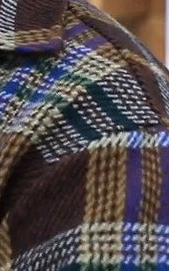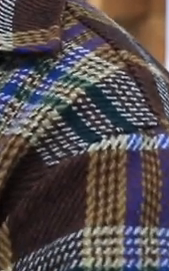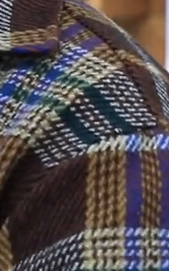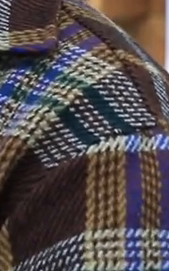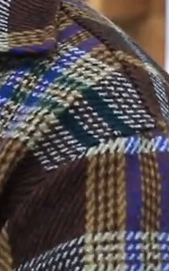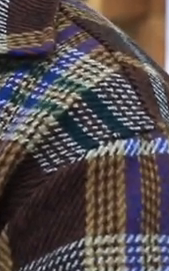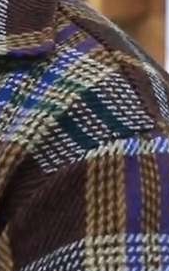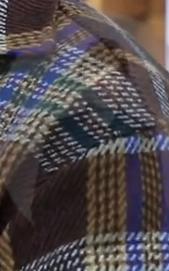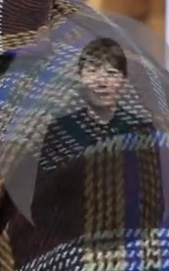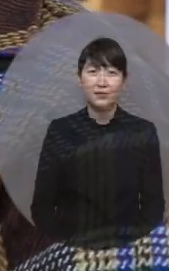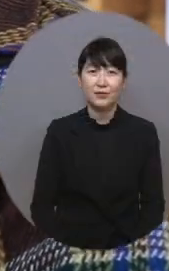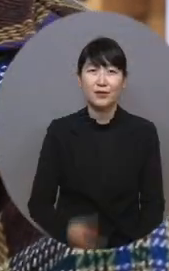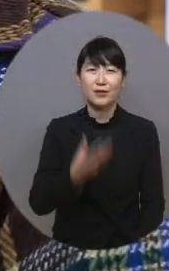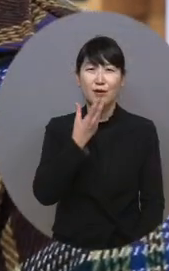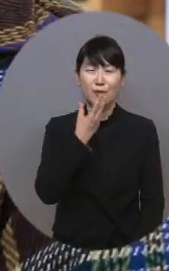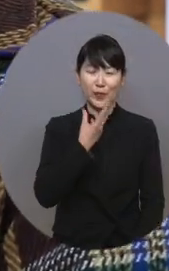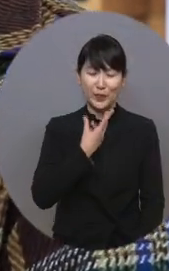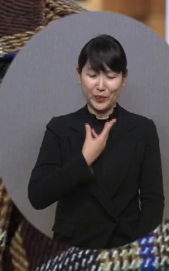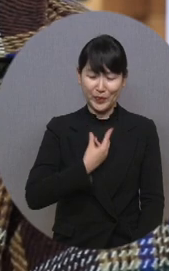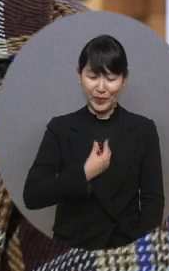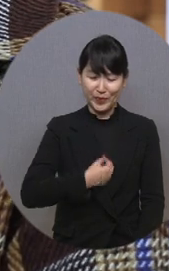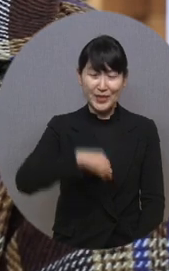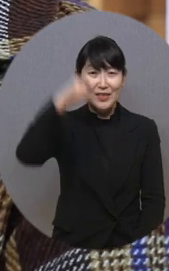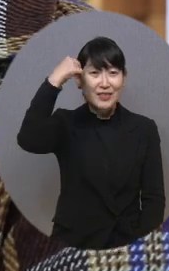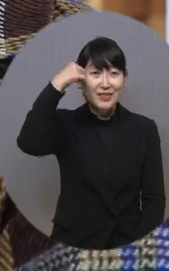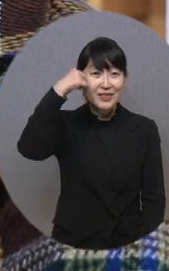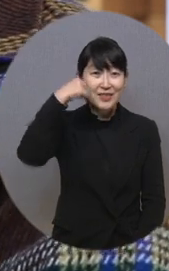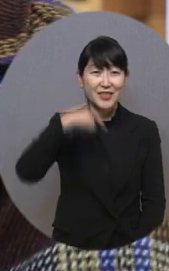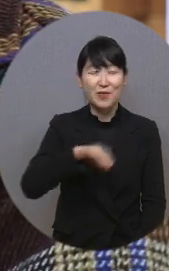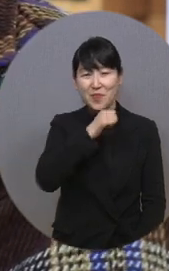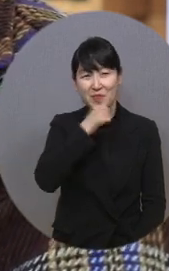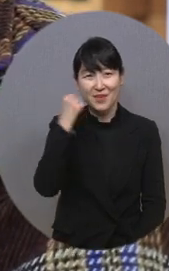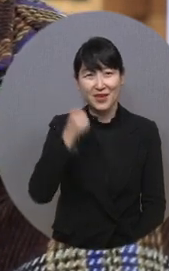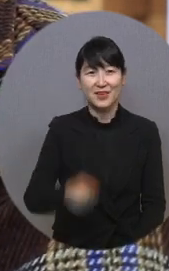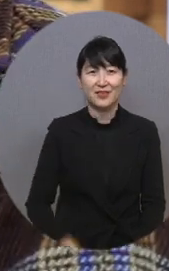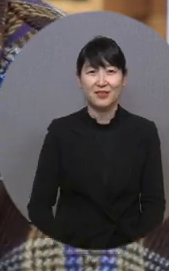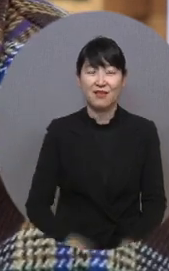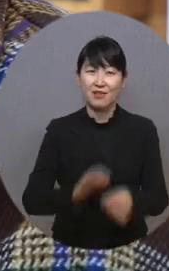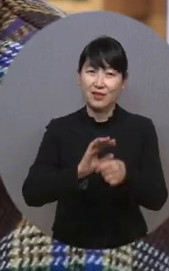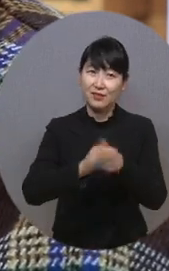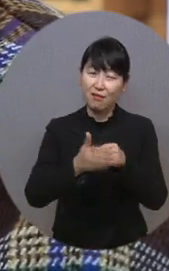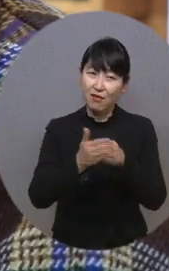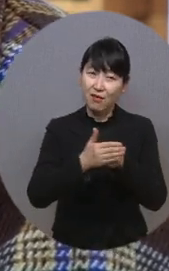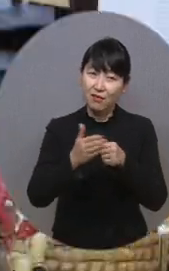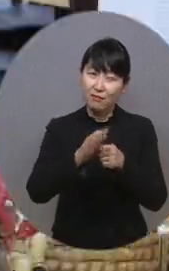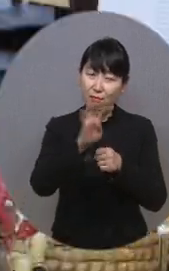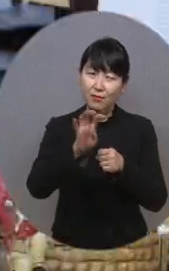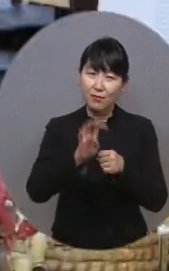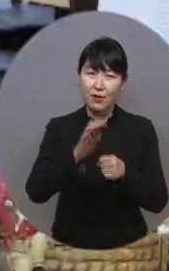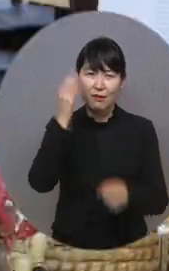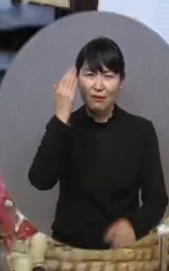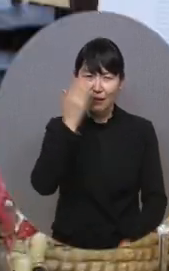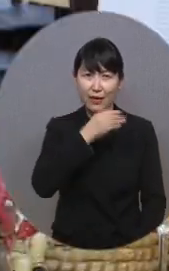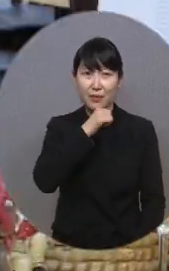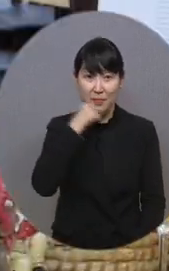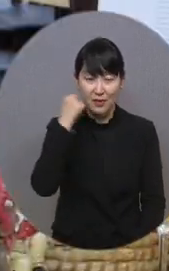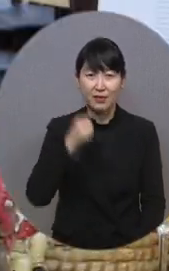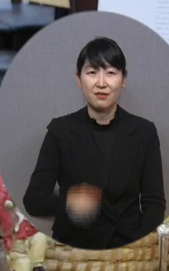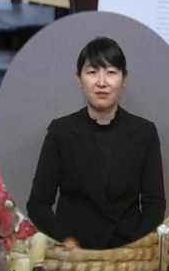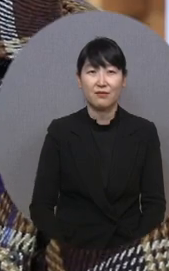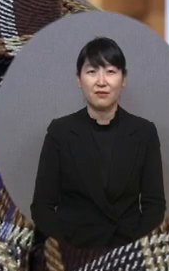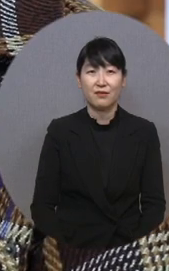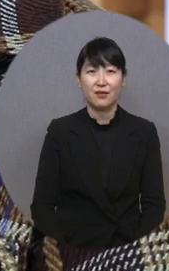이렇게 탁 타들어가는 역시 브랜디는 이 맛인데 사과라 그런지 굉장히 깔끔한 것 같아요. 예, 맛이.